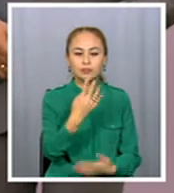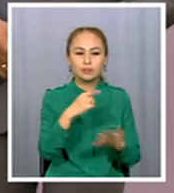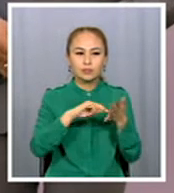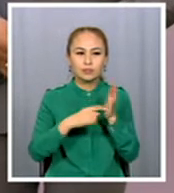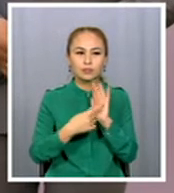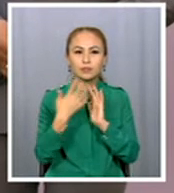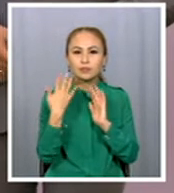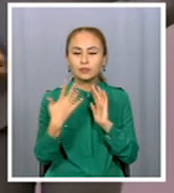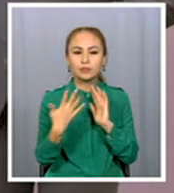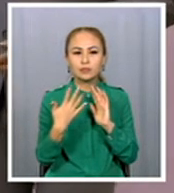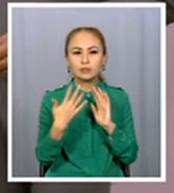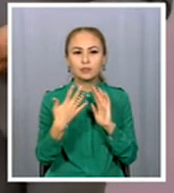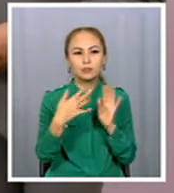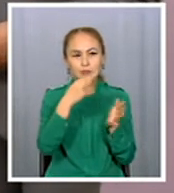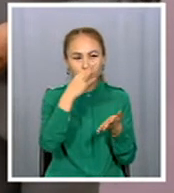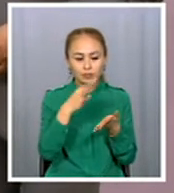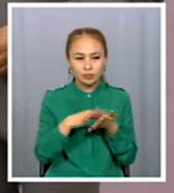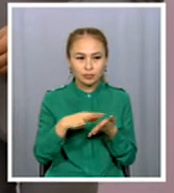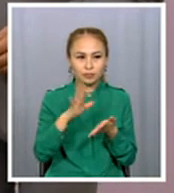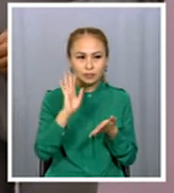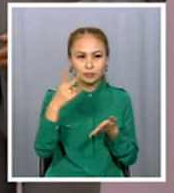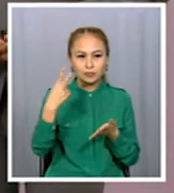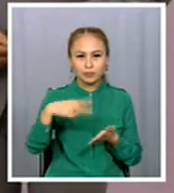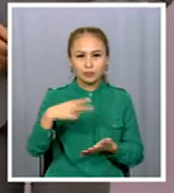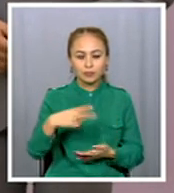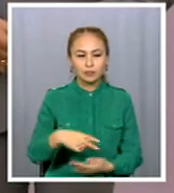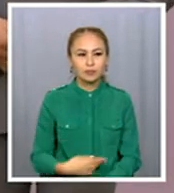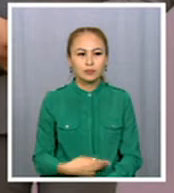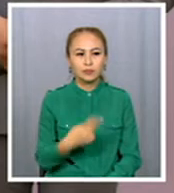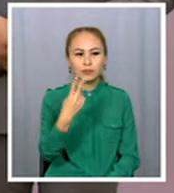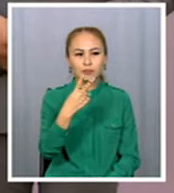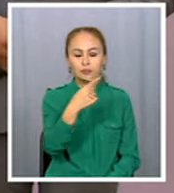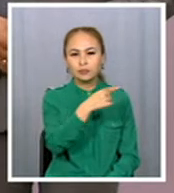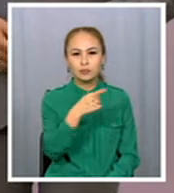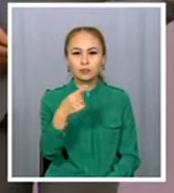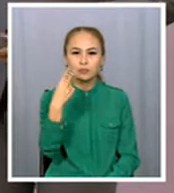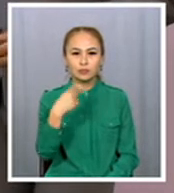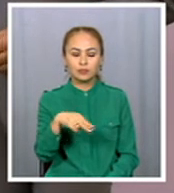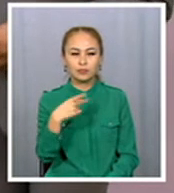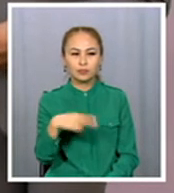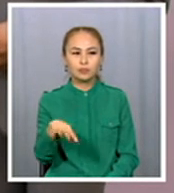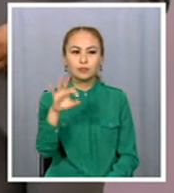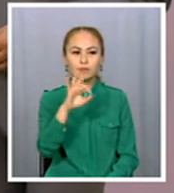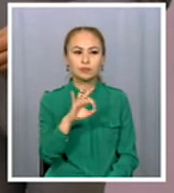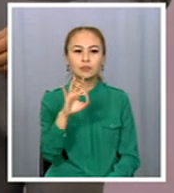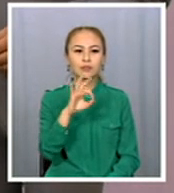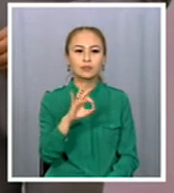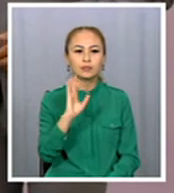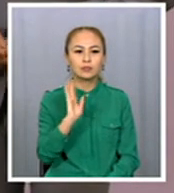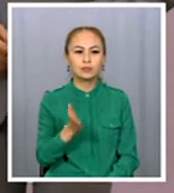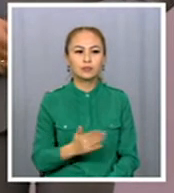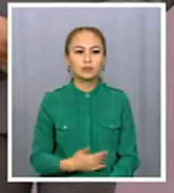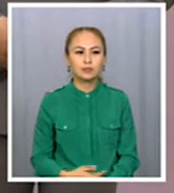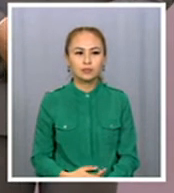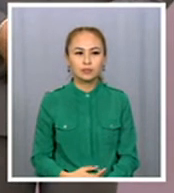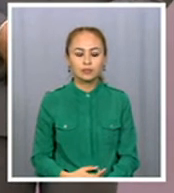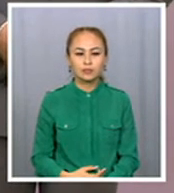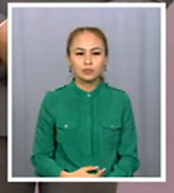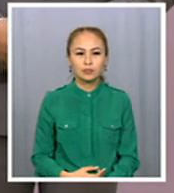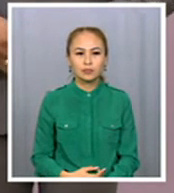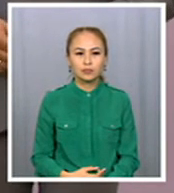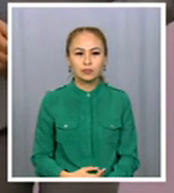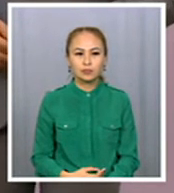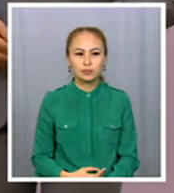көбейтеміз. Көбейтінінің мәні 20-ға тең. Ал 20 мен 20-ның айырмасы 0-ге тең.